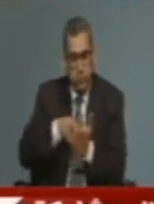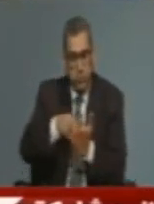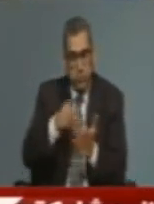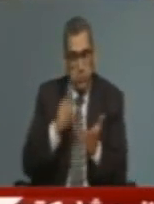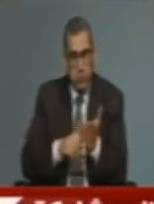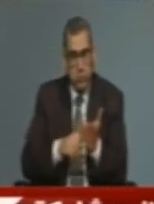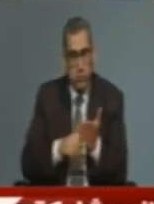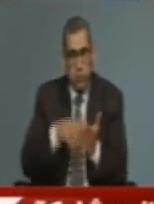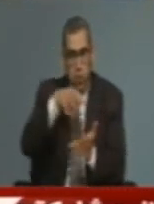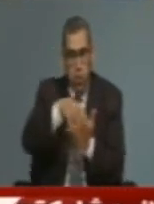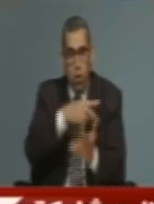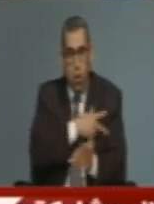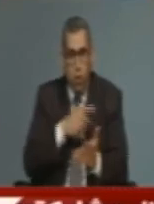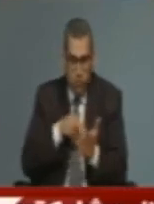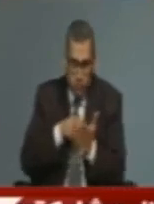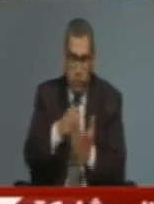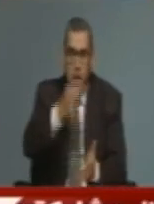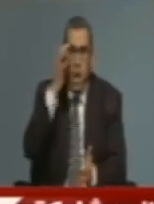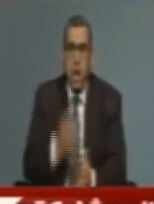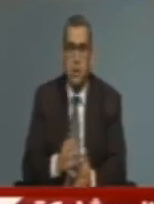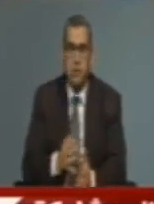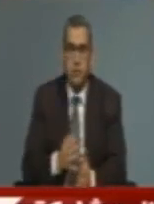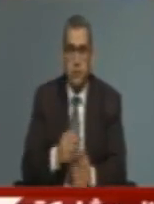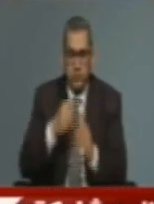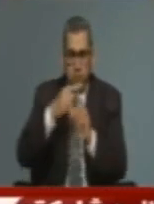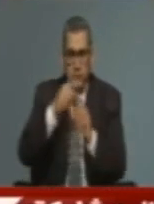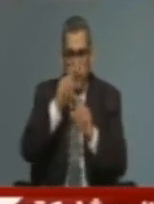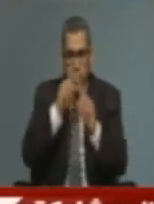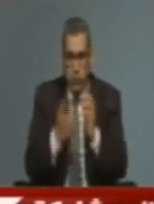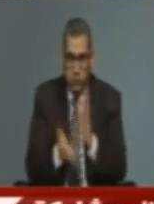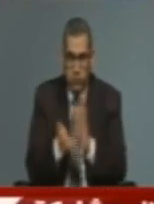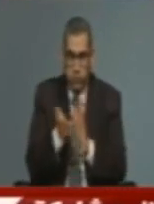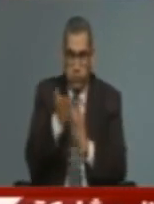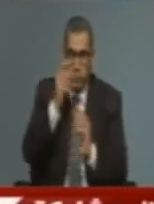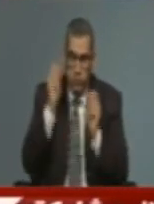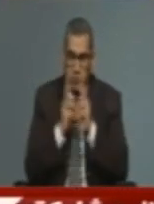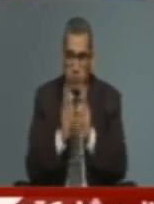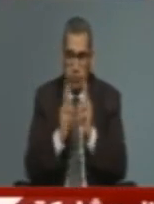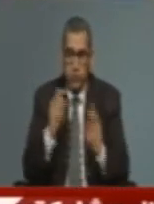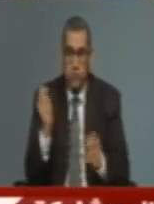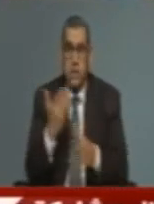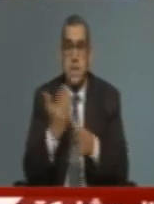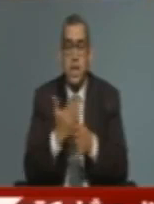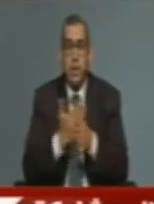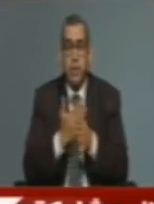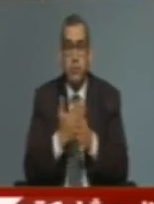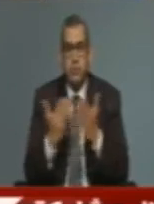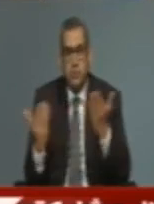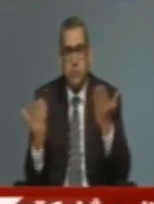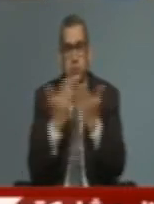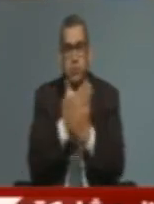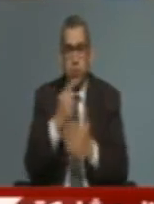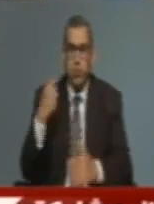الدولة لازم تتحرك بمعدلات نموها عشان أولا تعوض